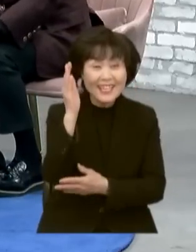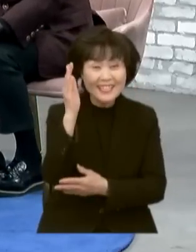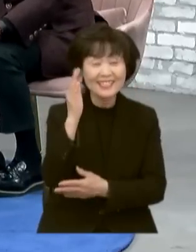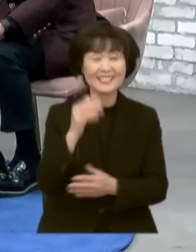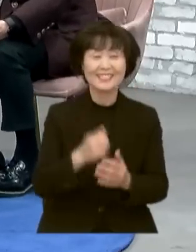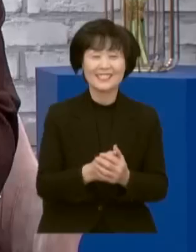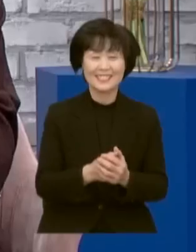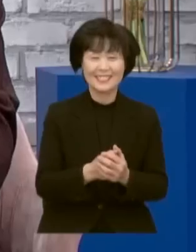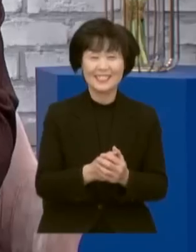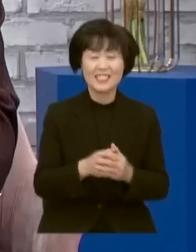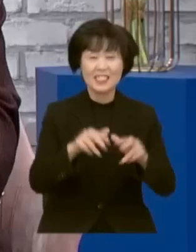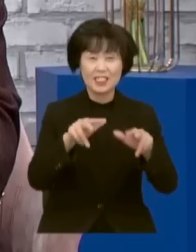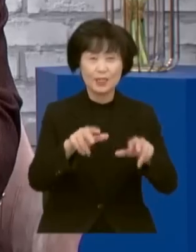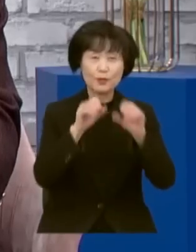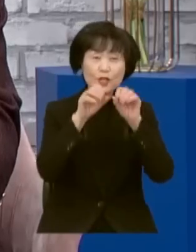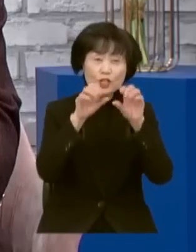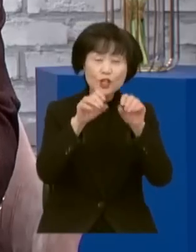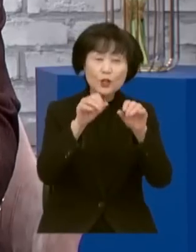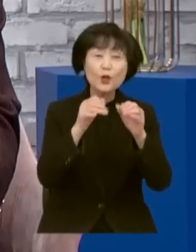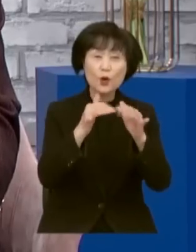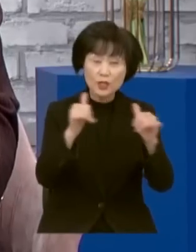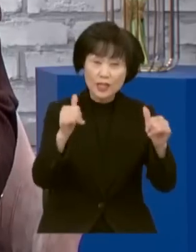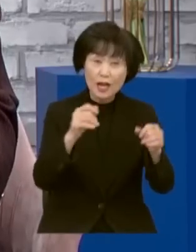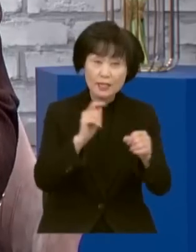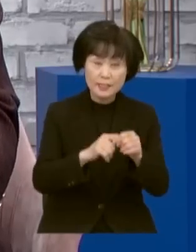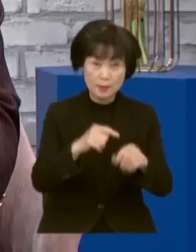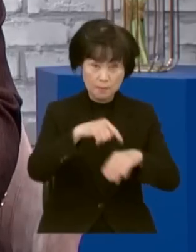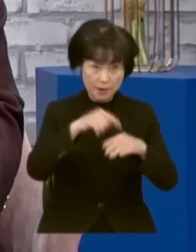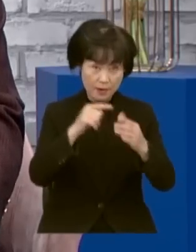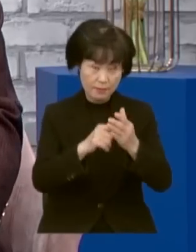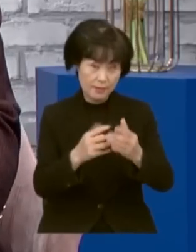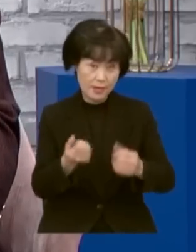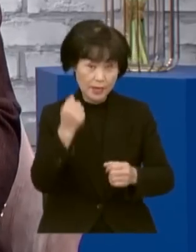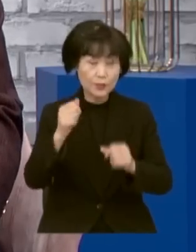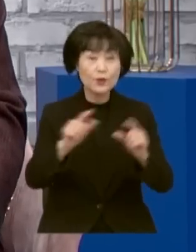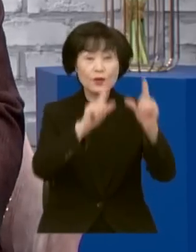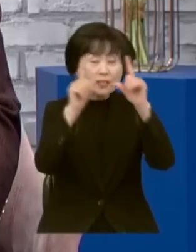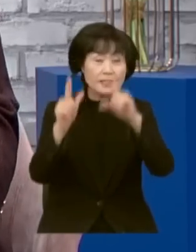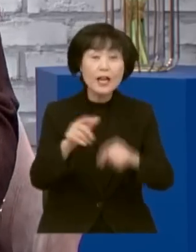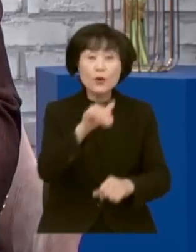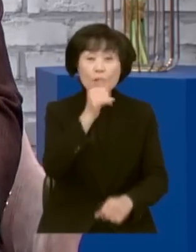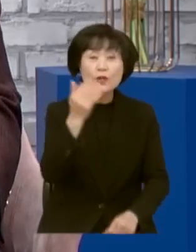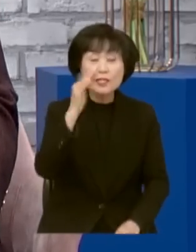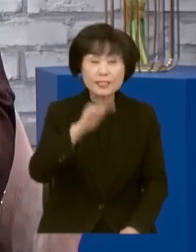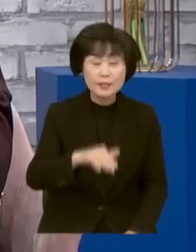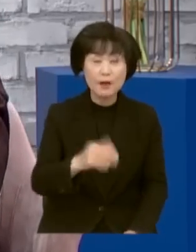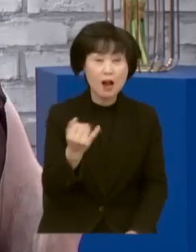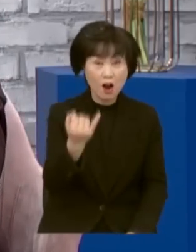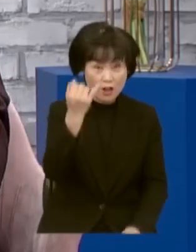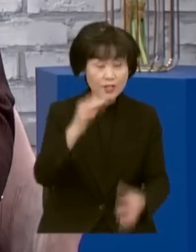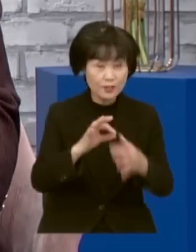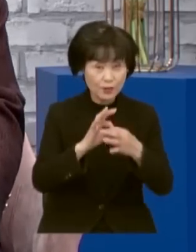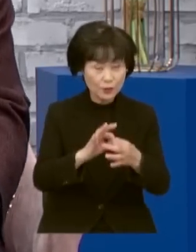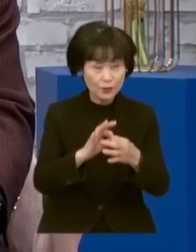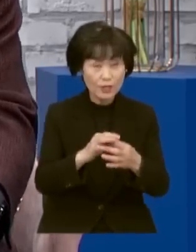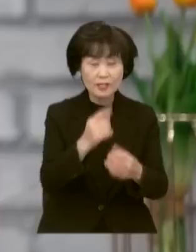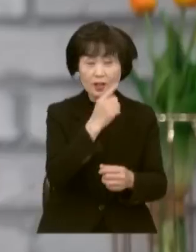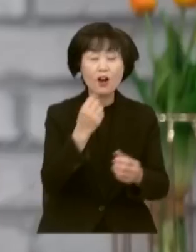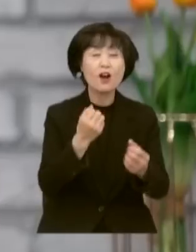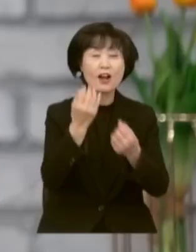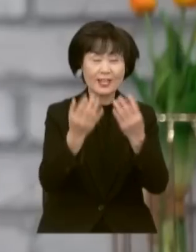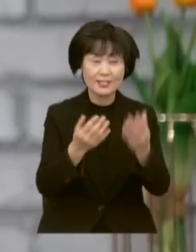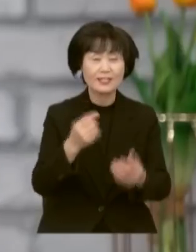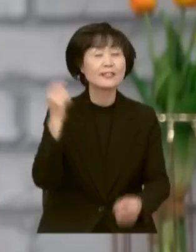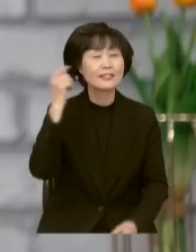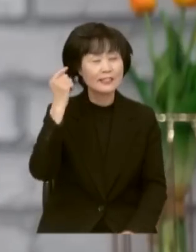네, 지금은 저 선교사의 마음으로 살고 계시지만 우리 저 조혜련 씨 통해서 우리가 그 간증을 통해서 여러 번 들었지만 그